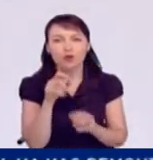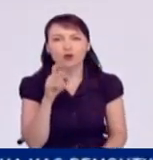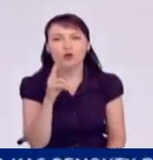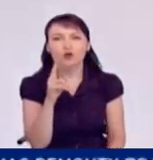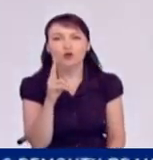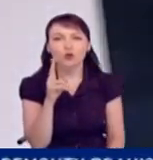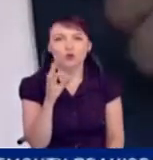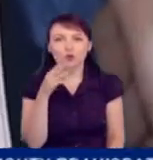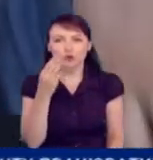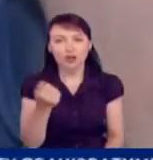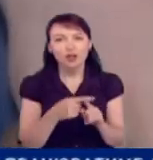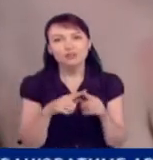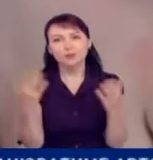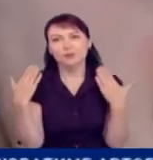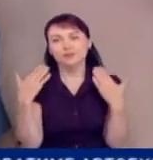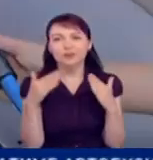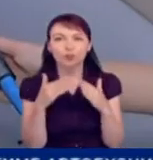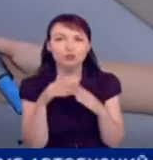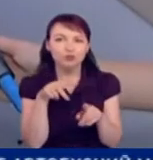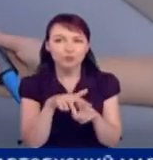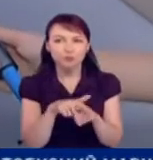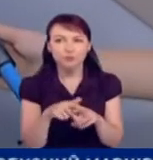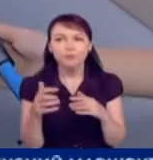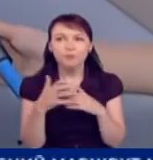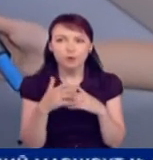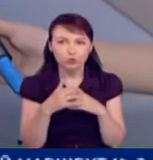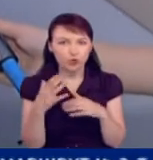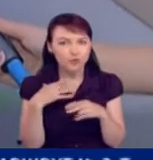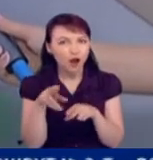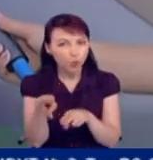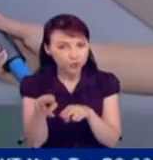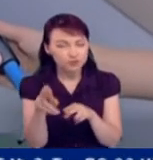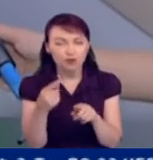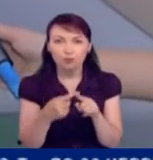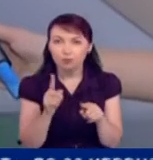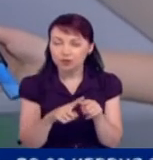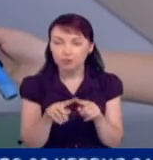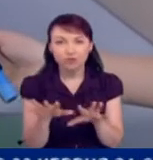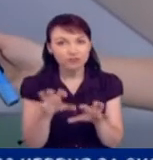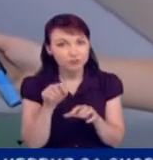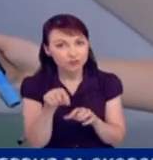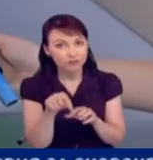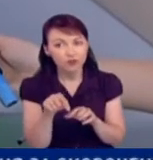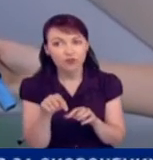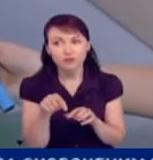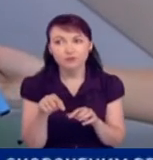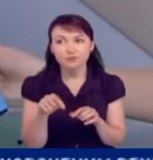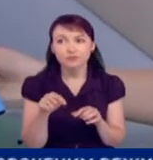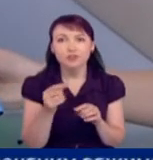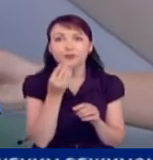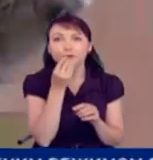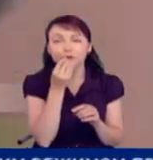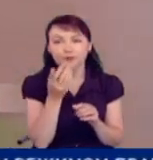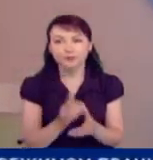це відпочинок від домашньої напруги. Кошка у мене охотниця, тому вона сприймає його як